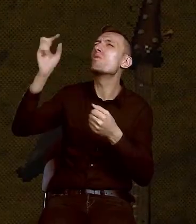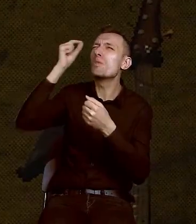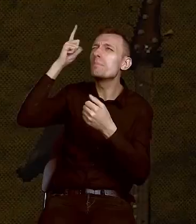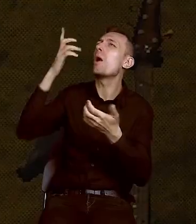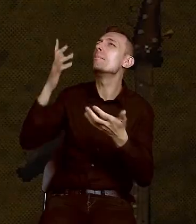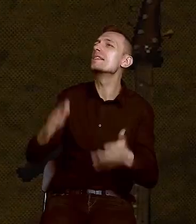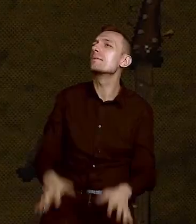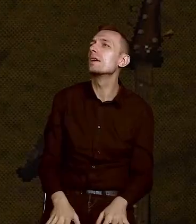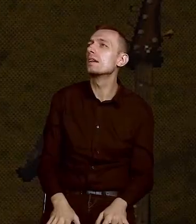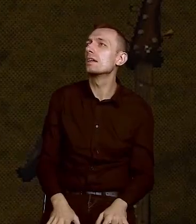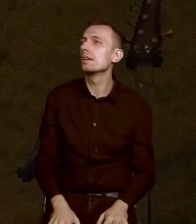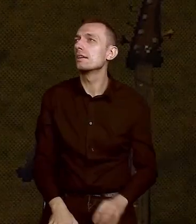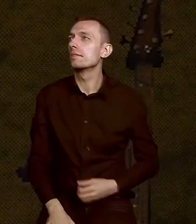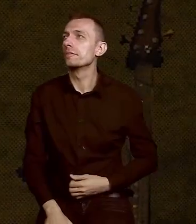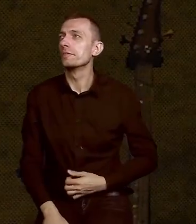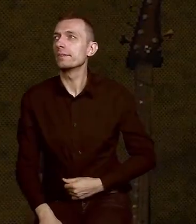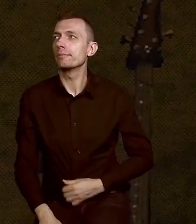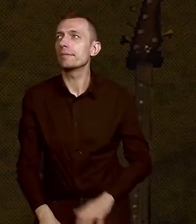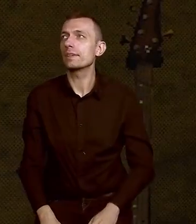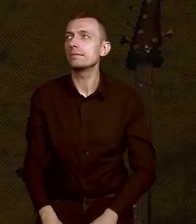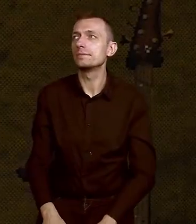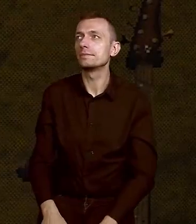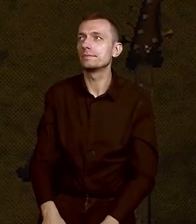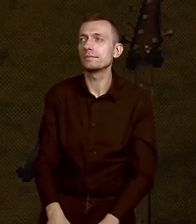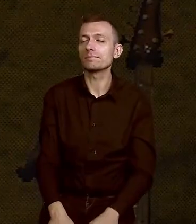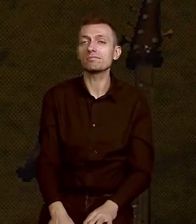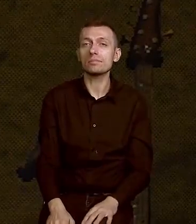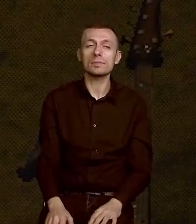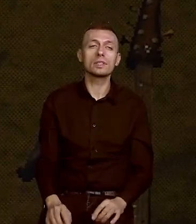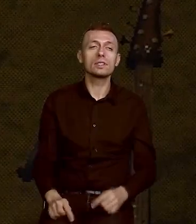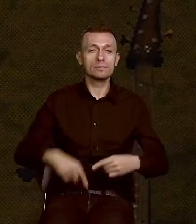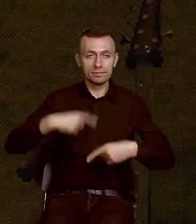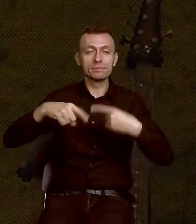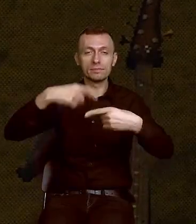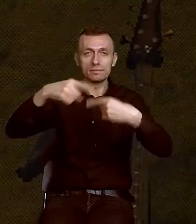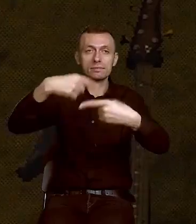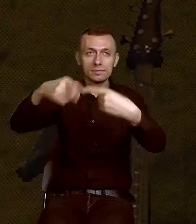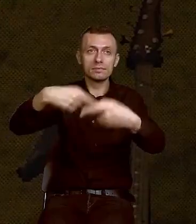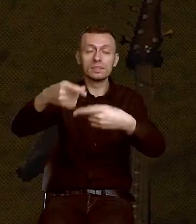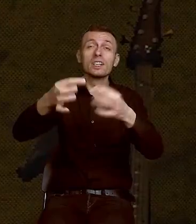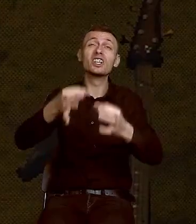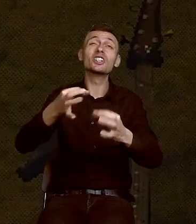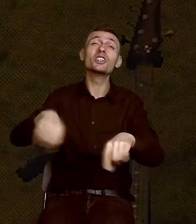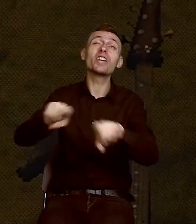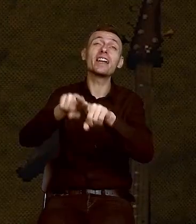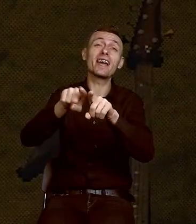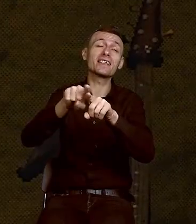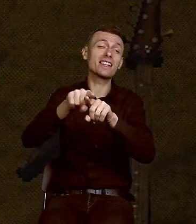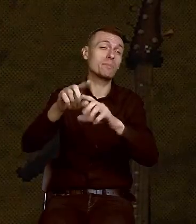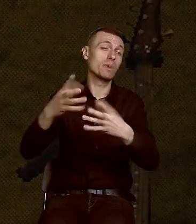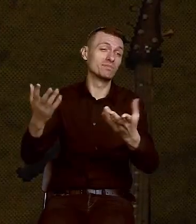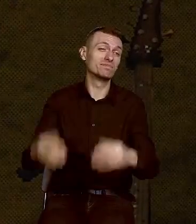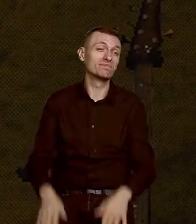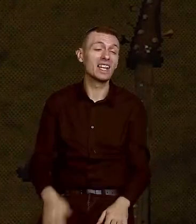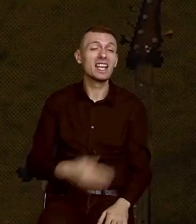od tamtej pory, tak naprawdę nic się nie zmieniło. Natura nasza ludzka jest taka sama.